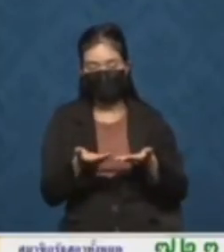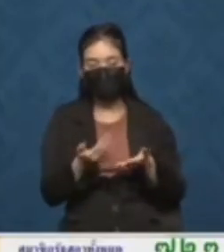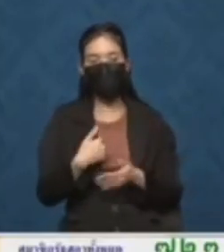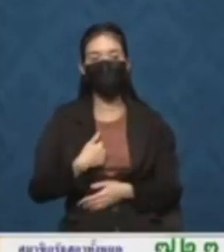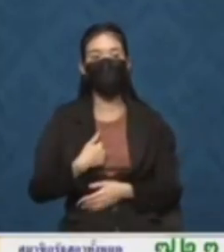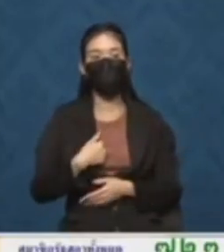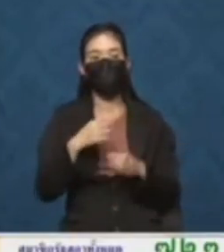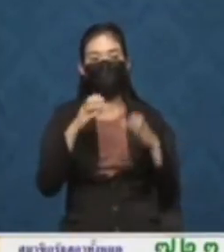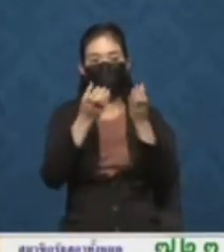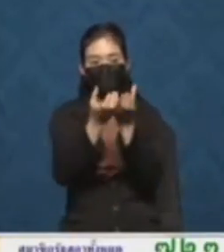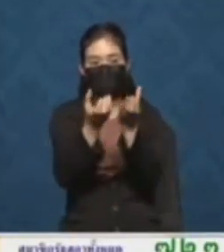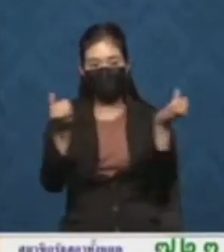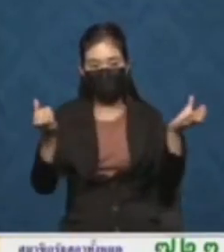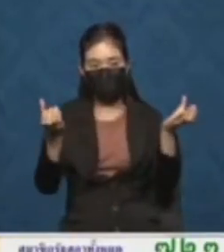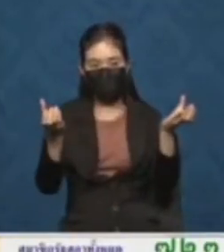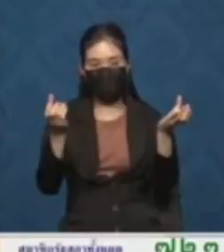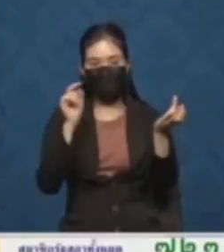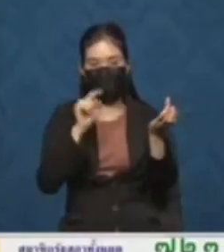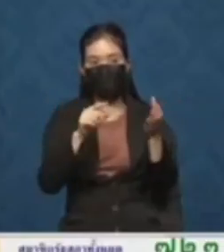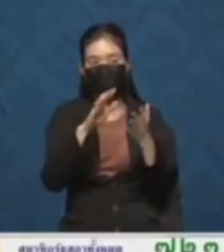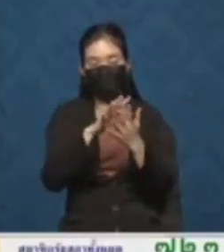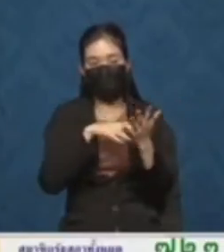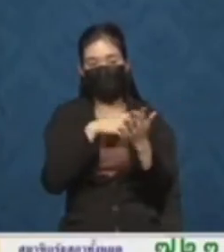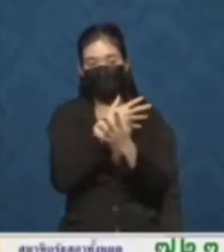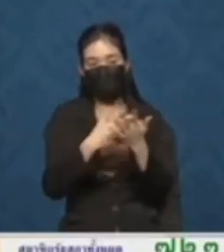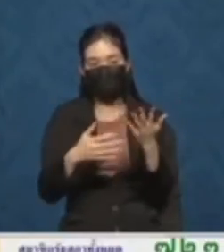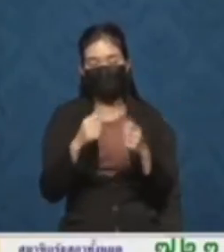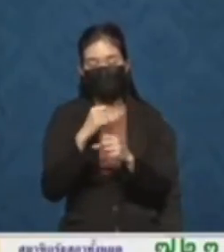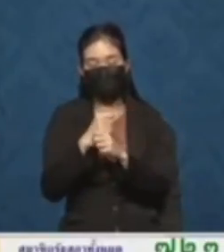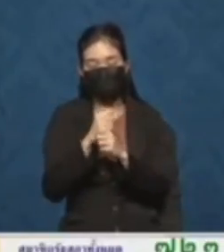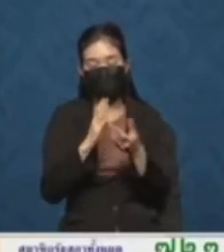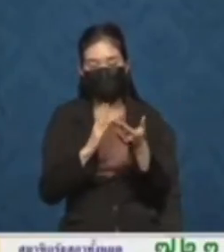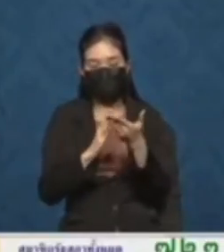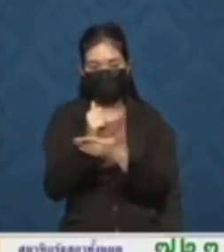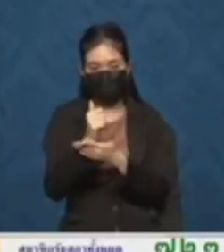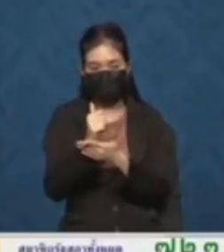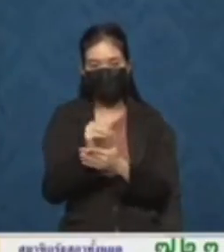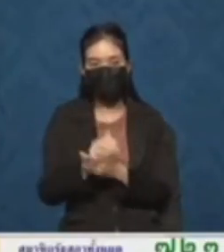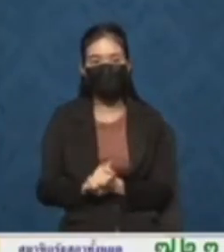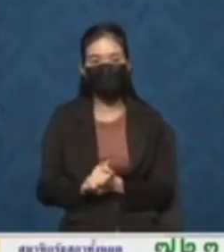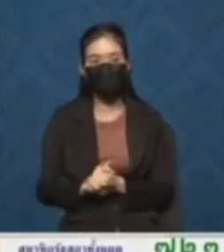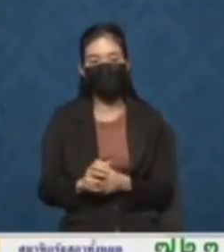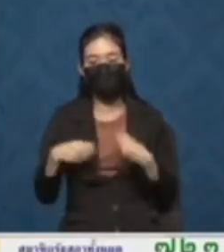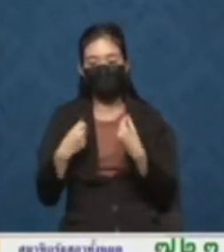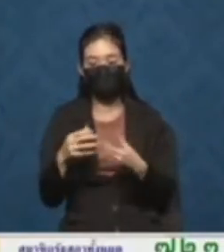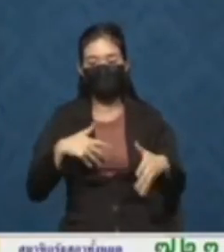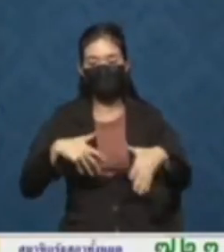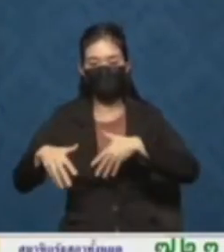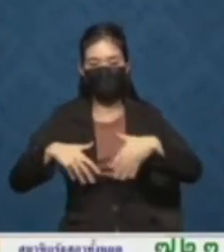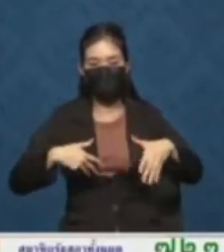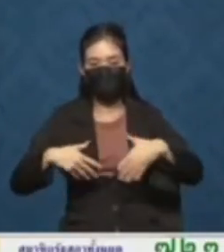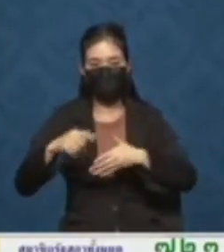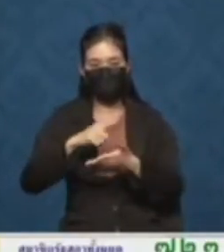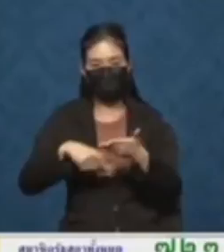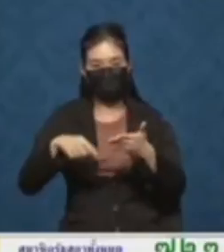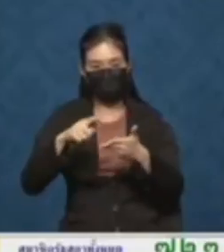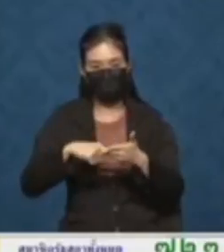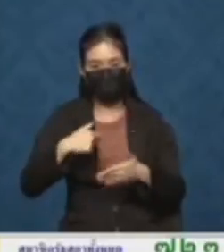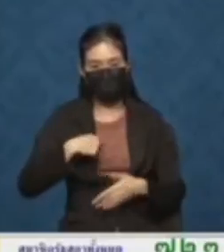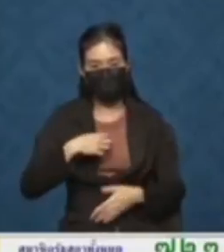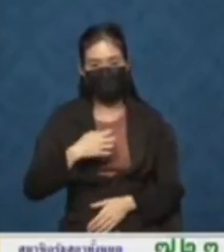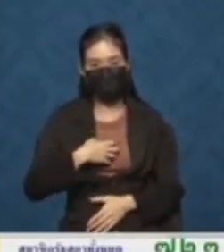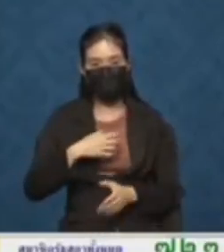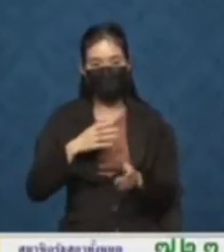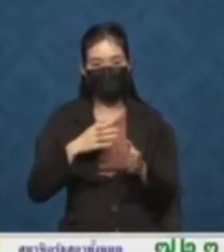นี้ไปสู่กระบวนการในวาระ2วาระ3ไปให้ประชาชนลงมติผมเรียนอย่างนี้ครับว่